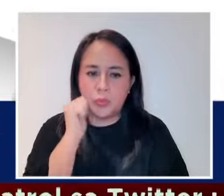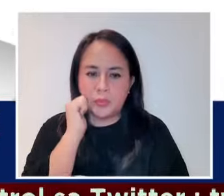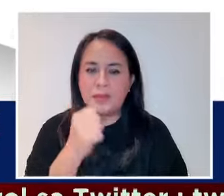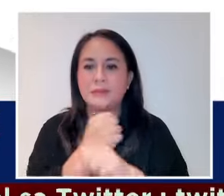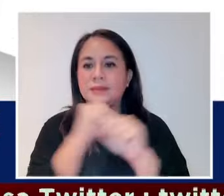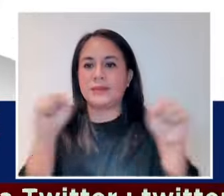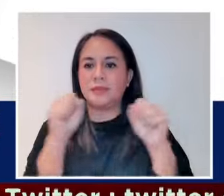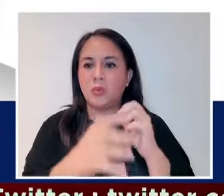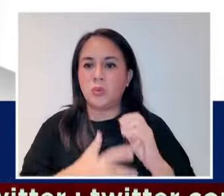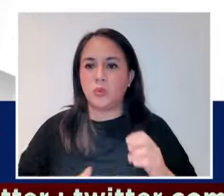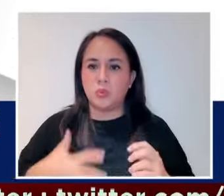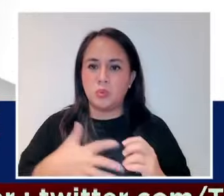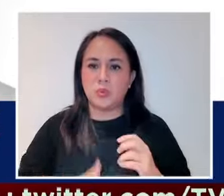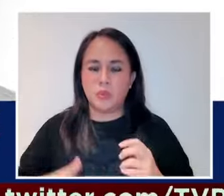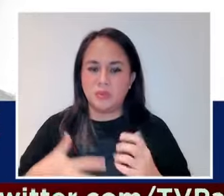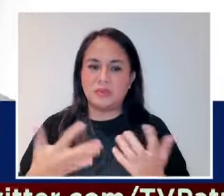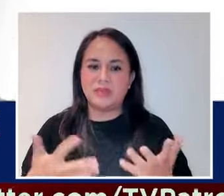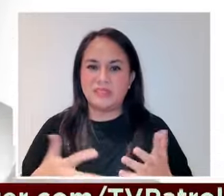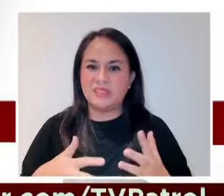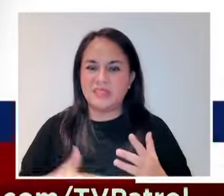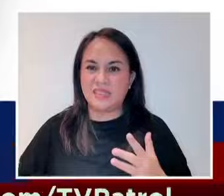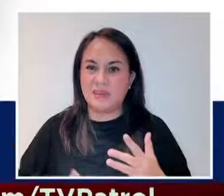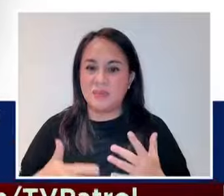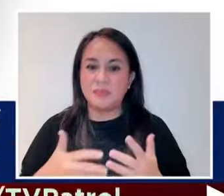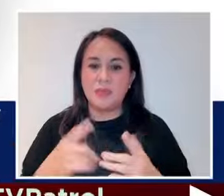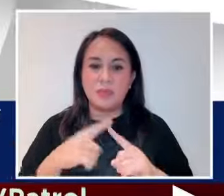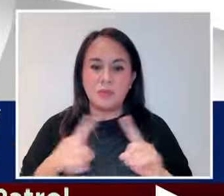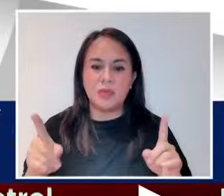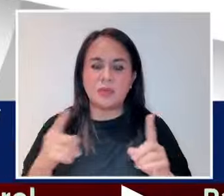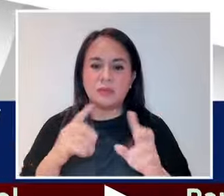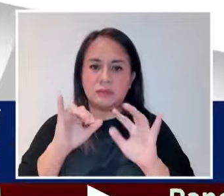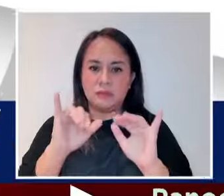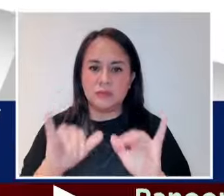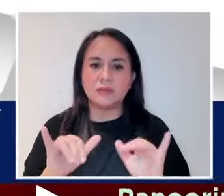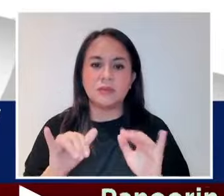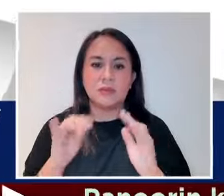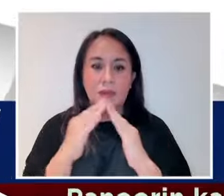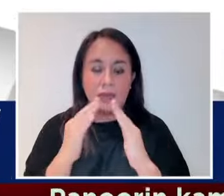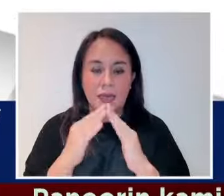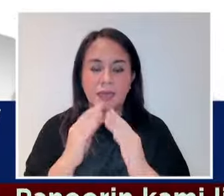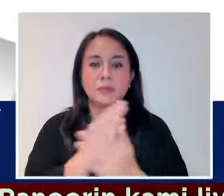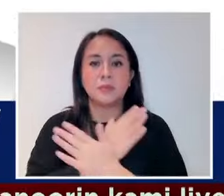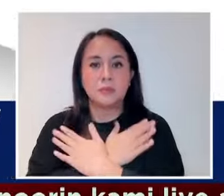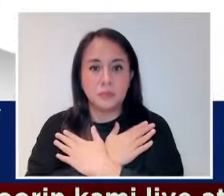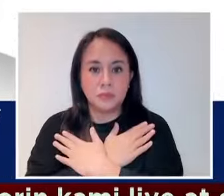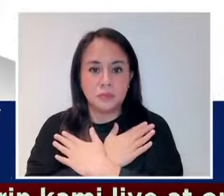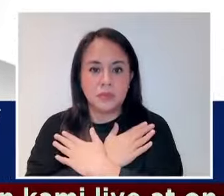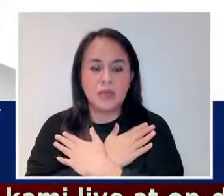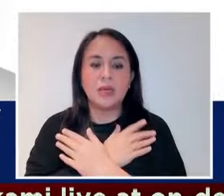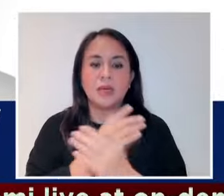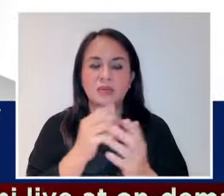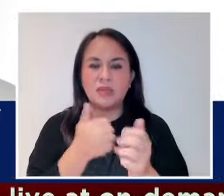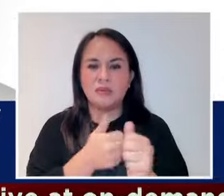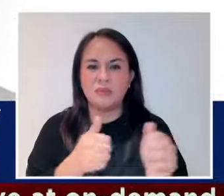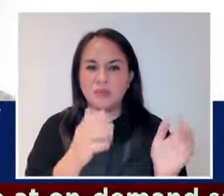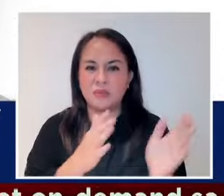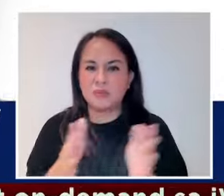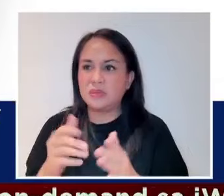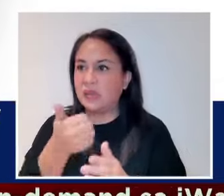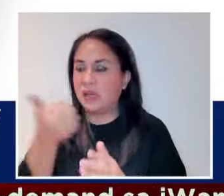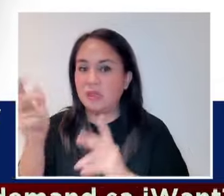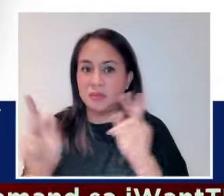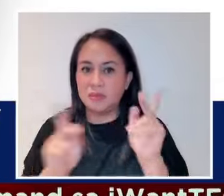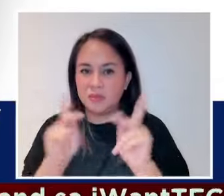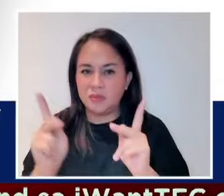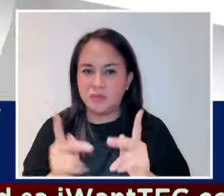diarrhea. Dapat rin na nilang manatili sa bahay at magpahinga ang may sakit at iwasang maghanda ng pagkain ng iba upang hindi